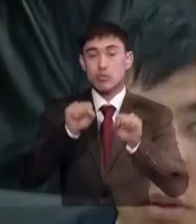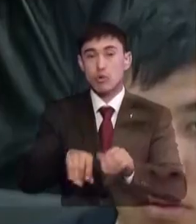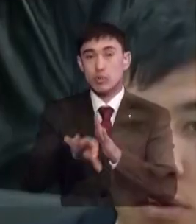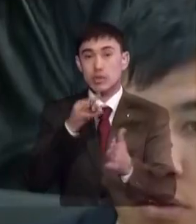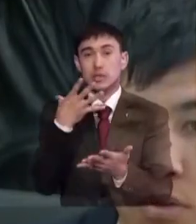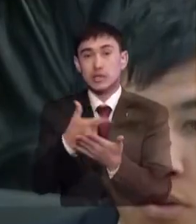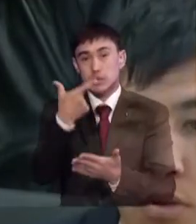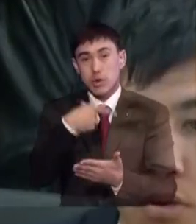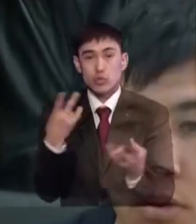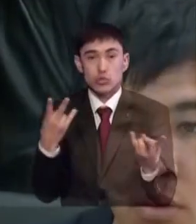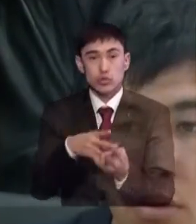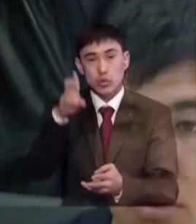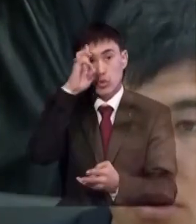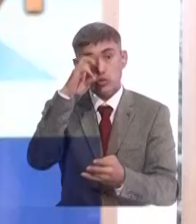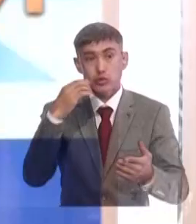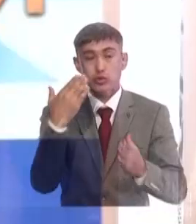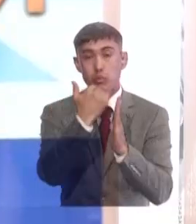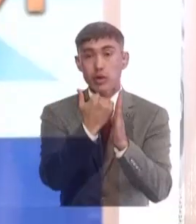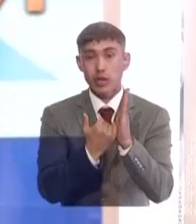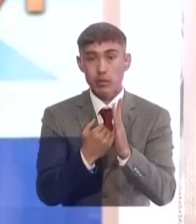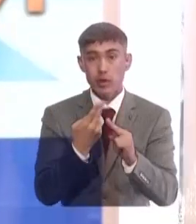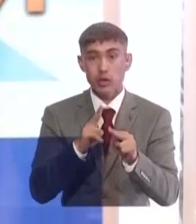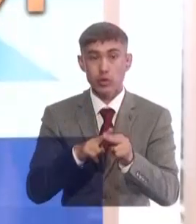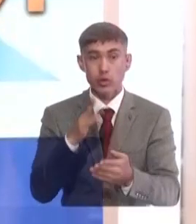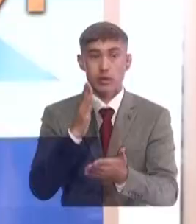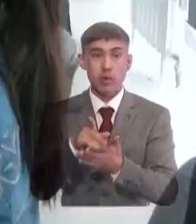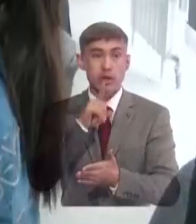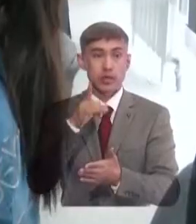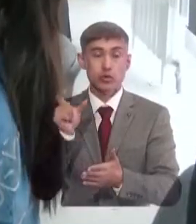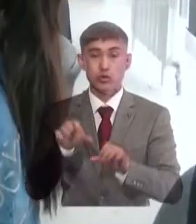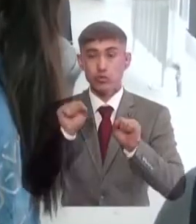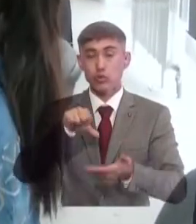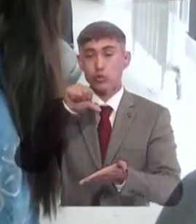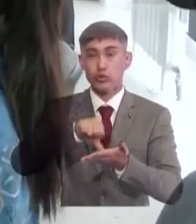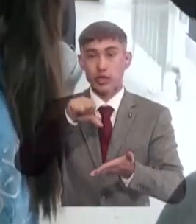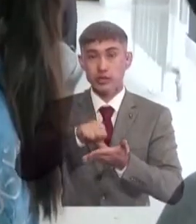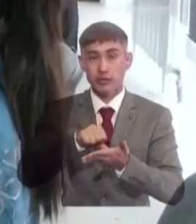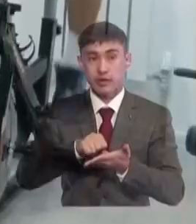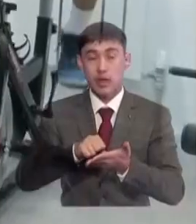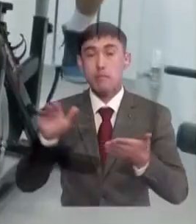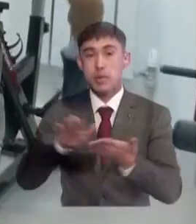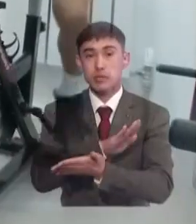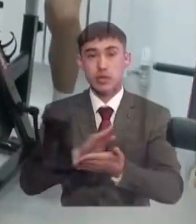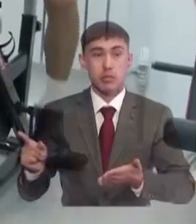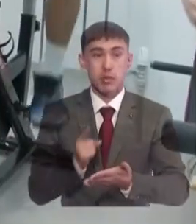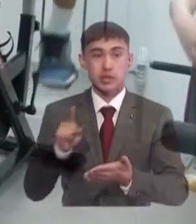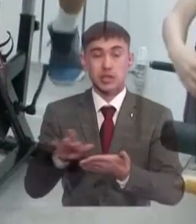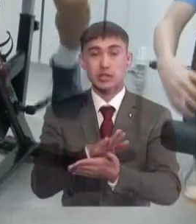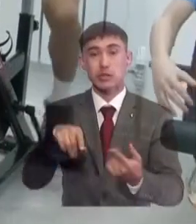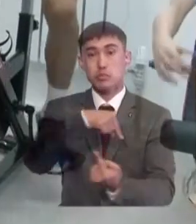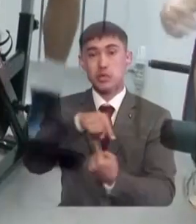подобрать для себя и нужную государственную программу, благодаря которой молодые люди смогут принять участие в бесплатных мастер-классах